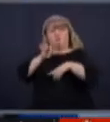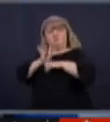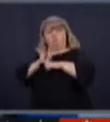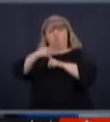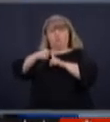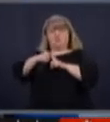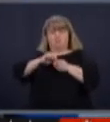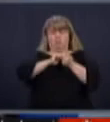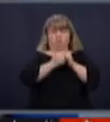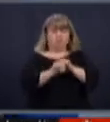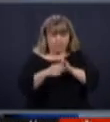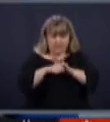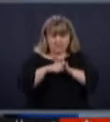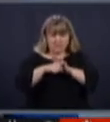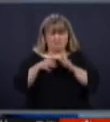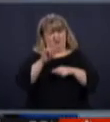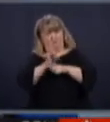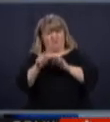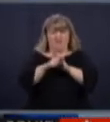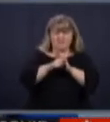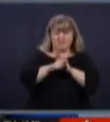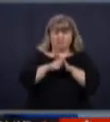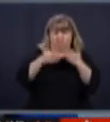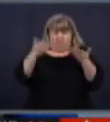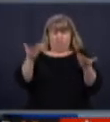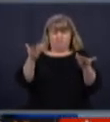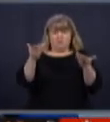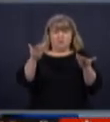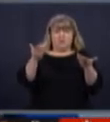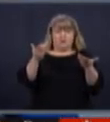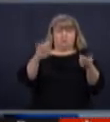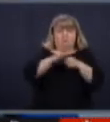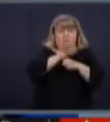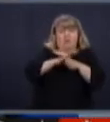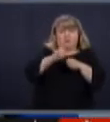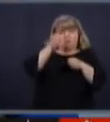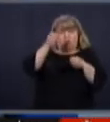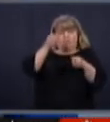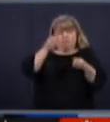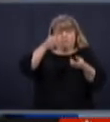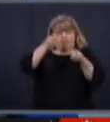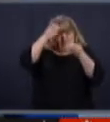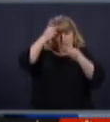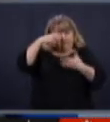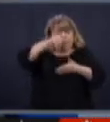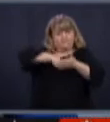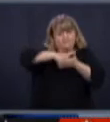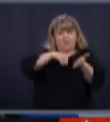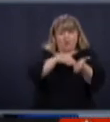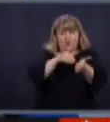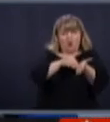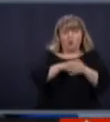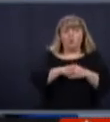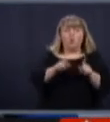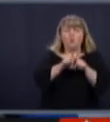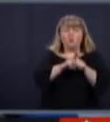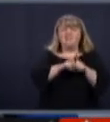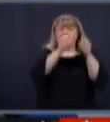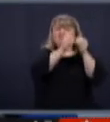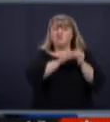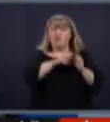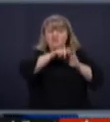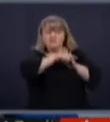faux négatif. Fait que, voyez-vous, là, on est encore trop peu, puis le problème qu'on a souvent aussi, c'est que les données portent sur des